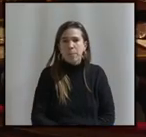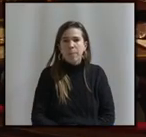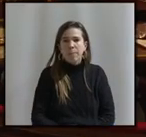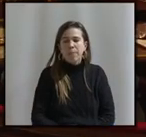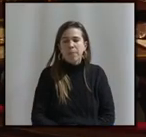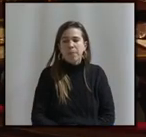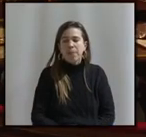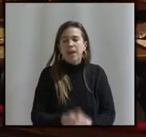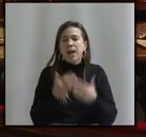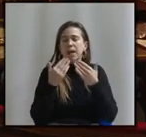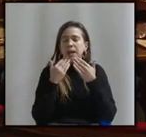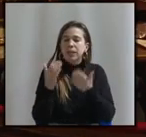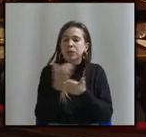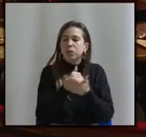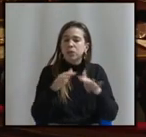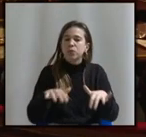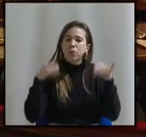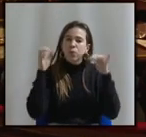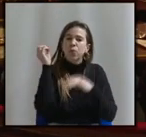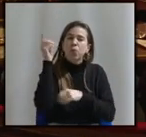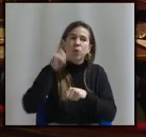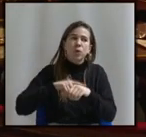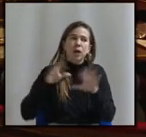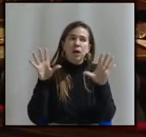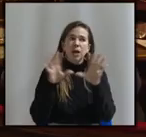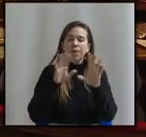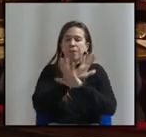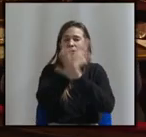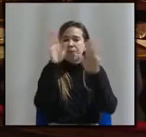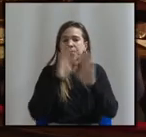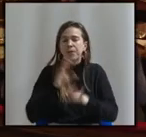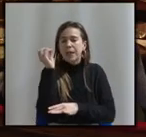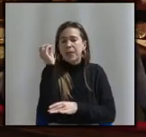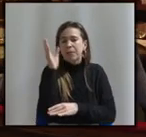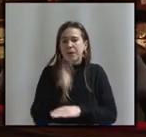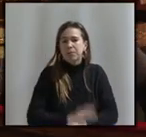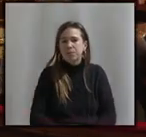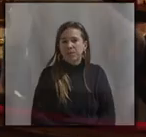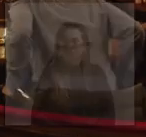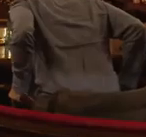Doncs gràcies a tots. Just al punt de les 10 donem per acabat el ple. Gràcies.